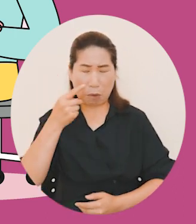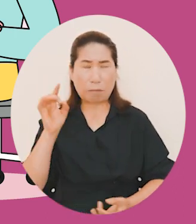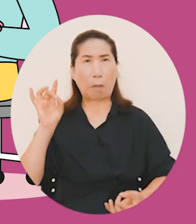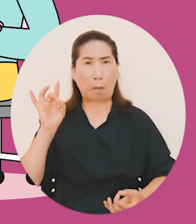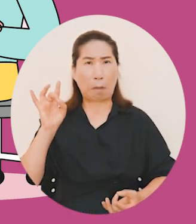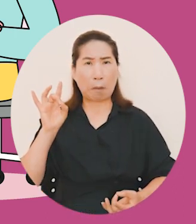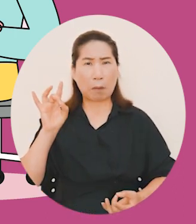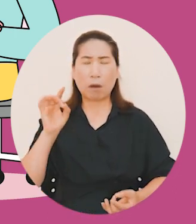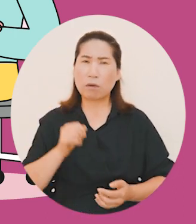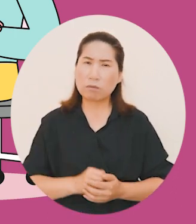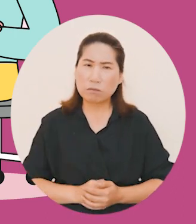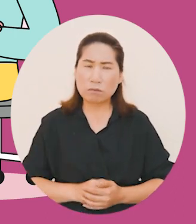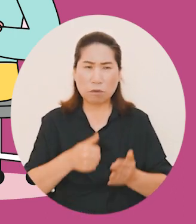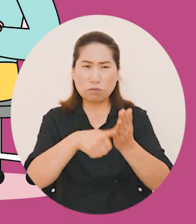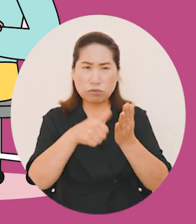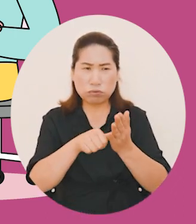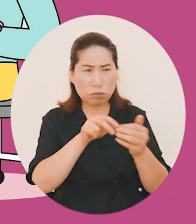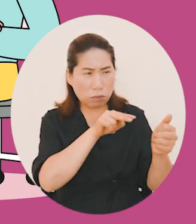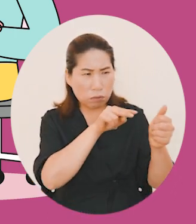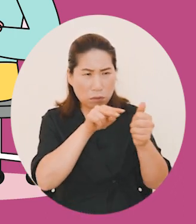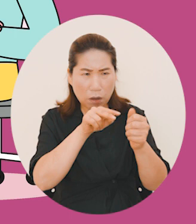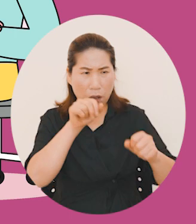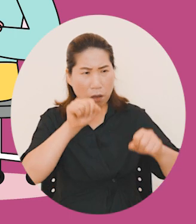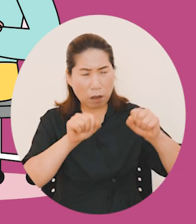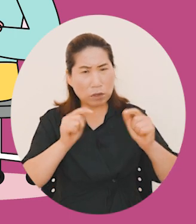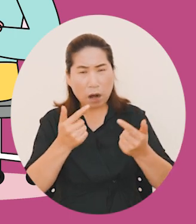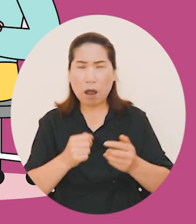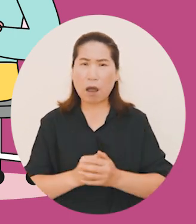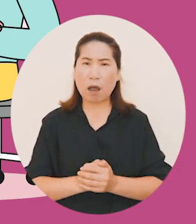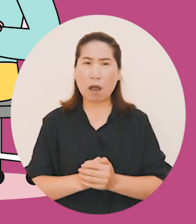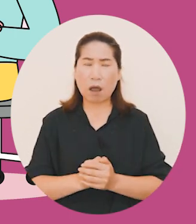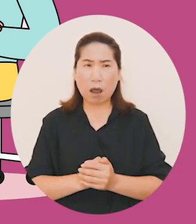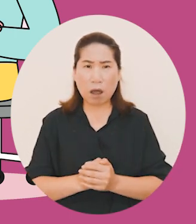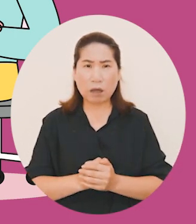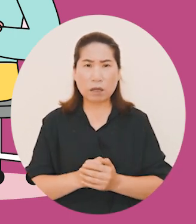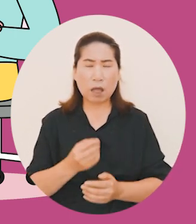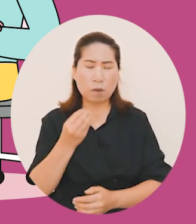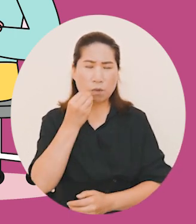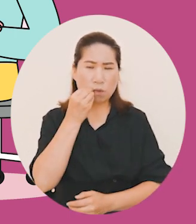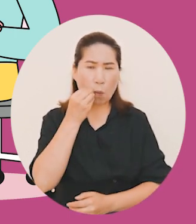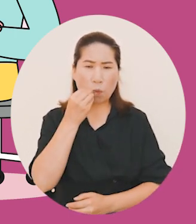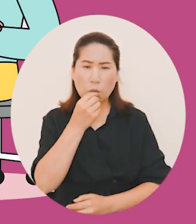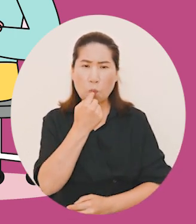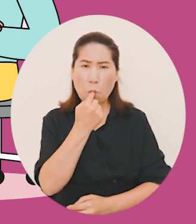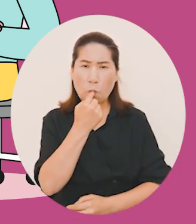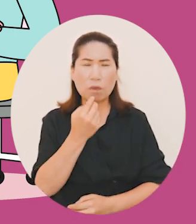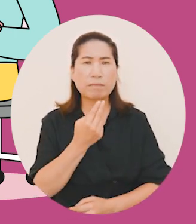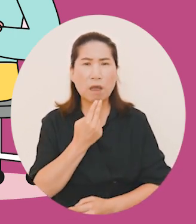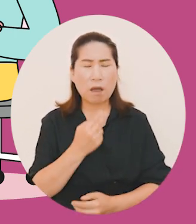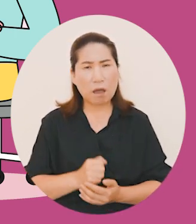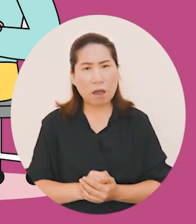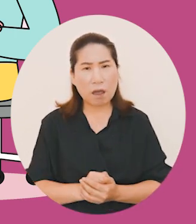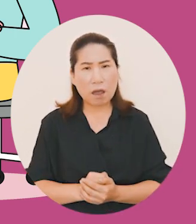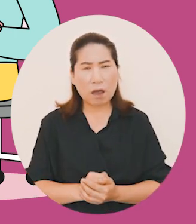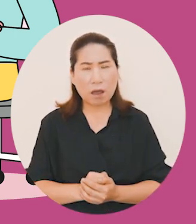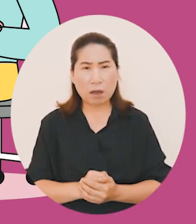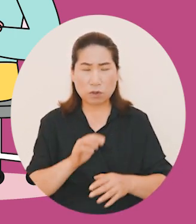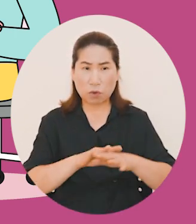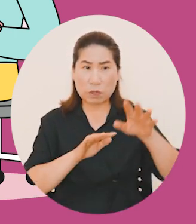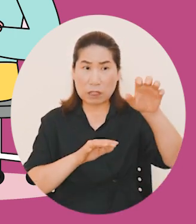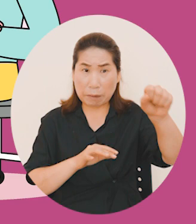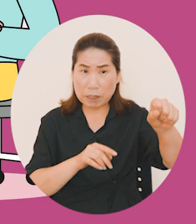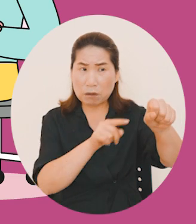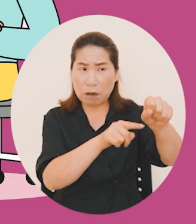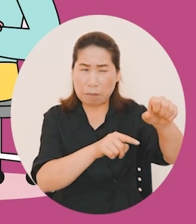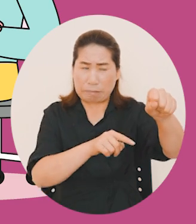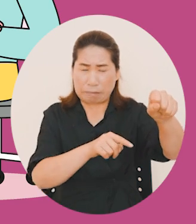않습니다. 사물의 움직임을 따라가지 않습니다. 입에 닿는 것에 대해 빠른 행동을 보이지 않습니다. 손에 잡힌